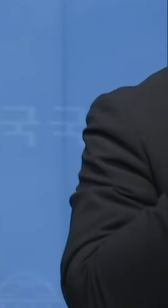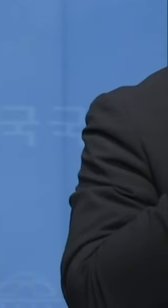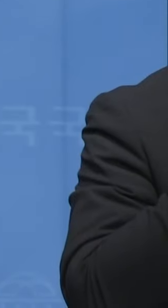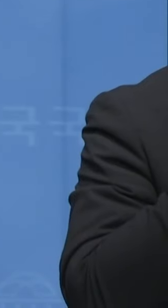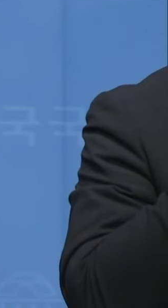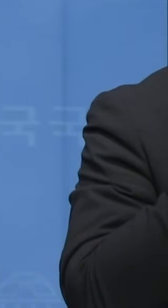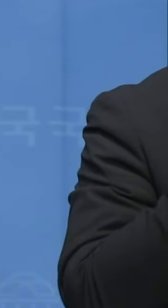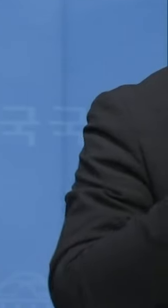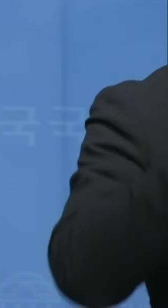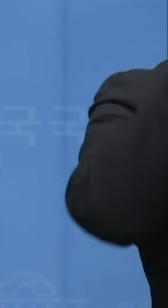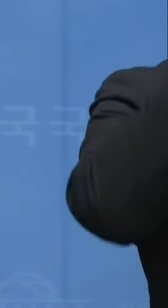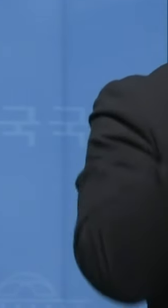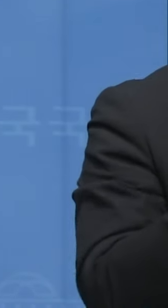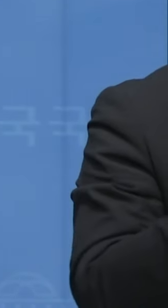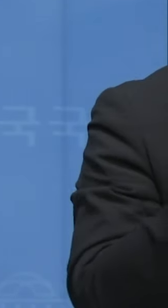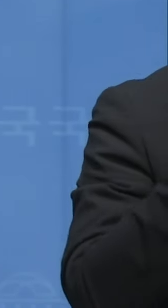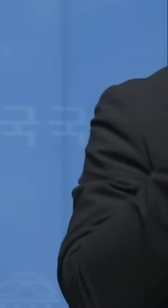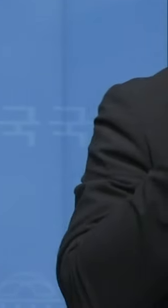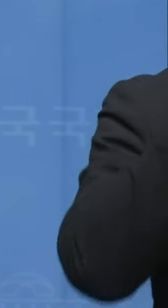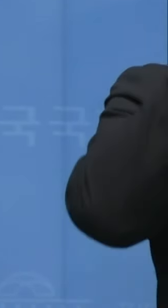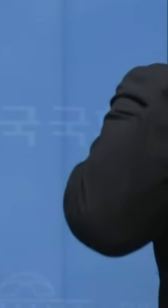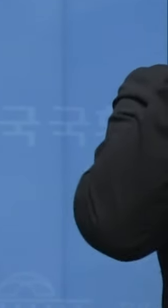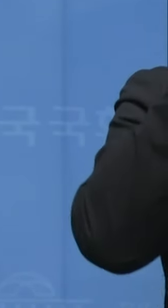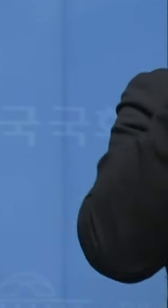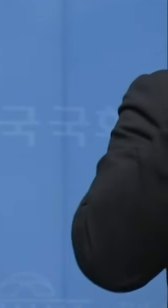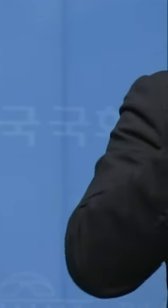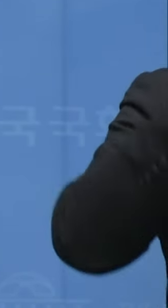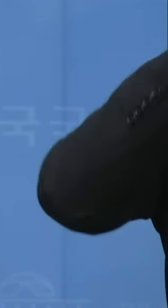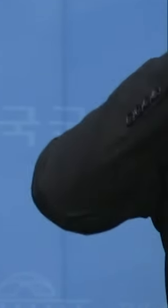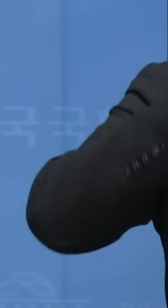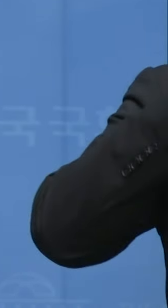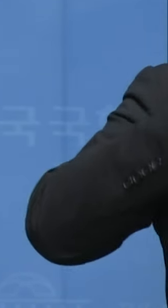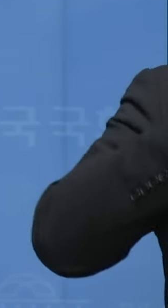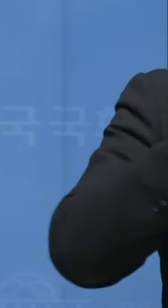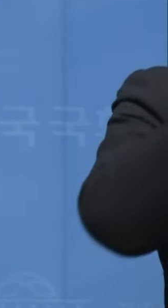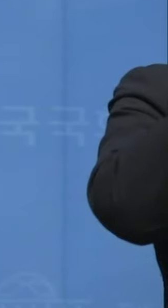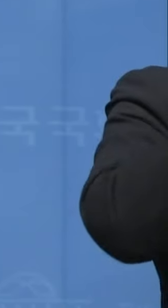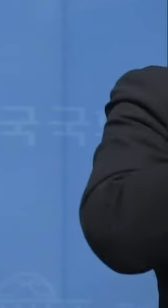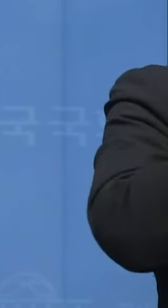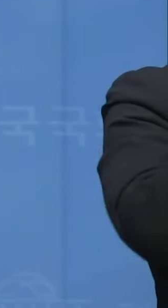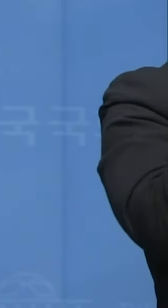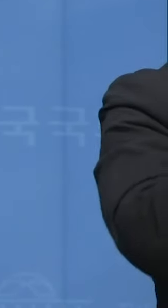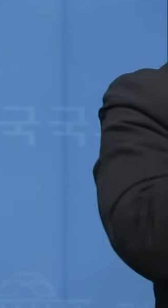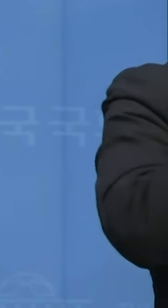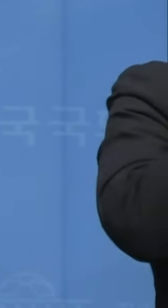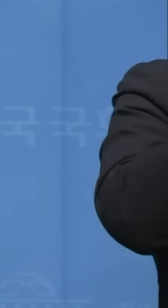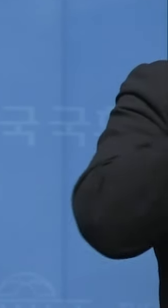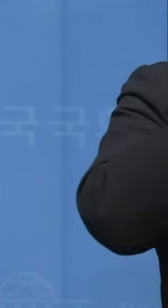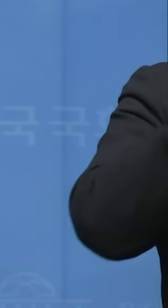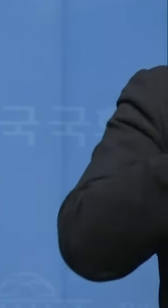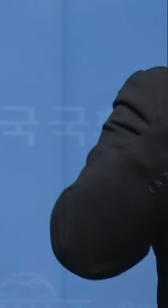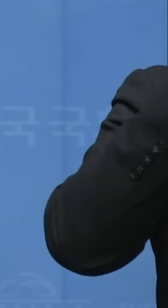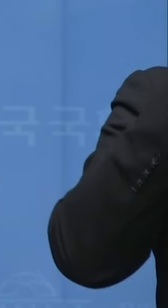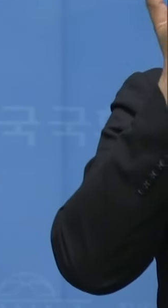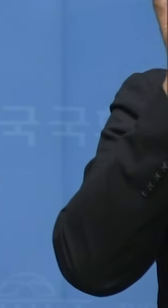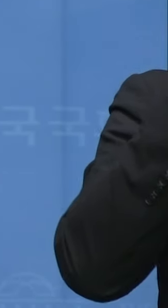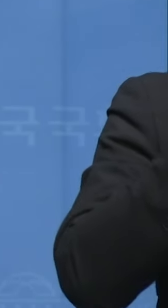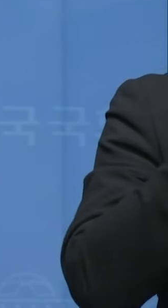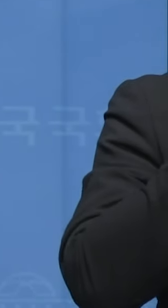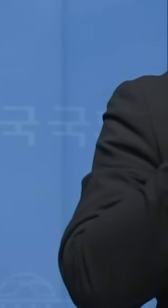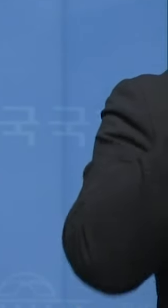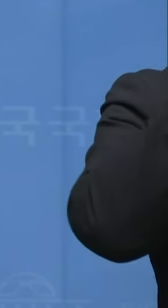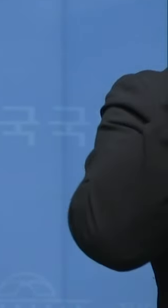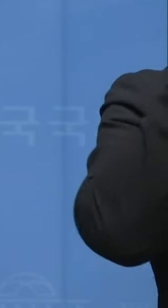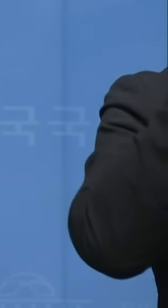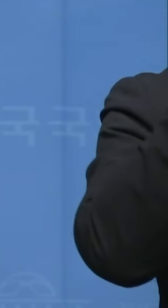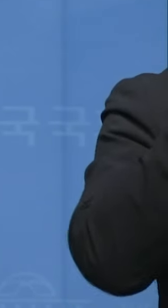총괄하였다 서울중앙지검장에 이런 임무를 기고 안친 것입니다 서울중앙 지검장의 자격이 야당